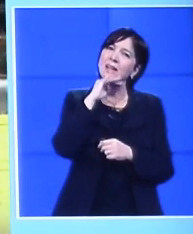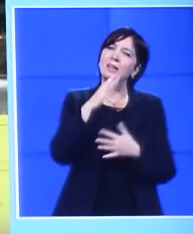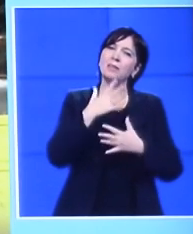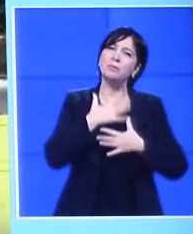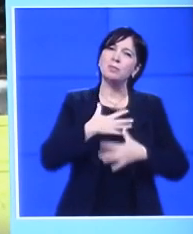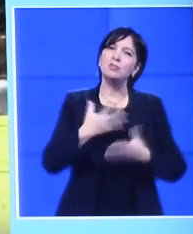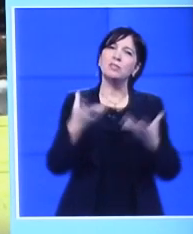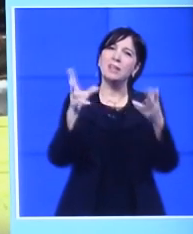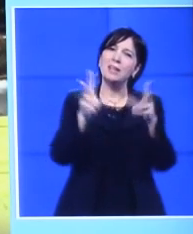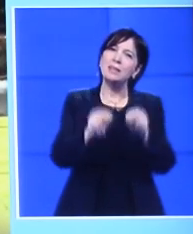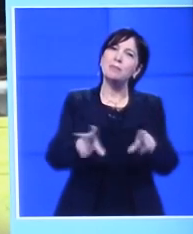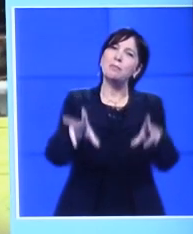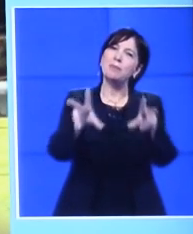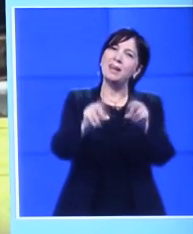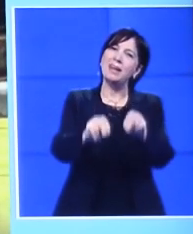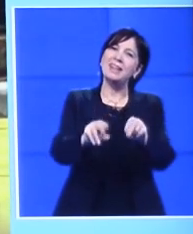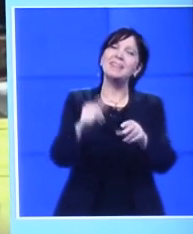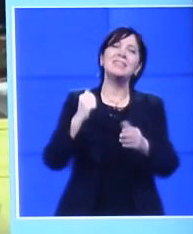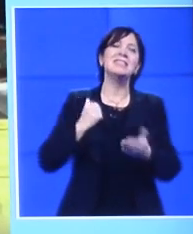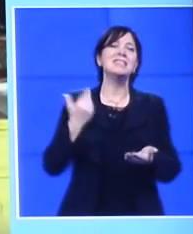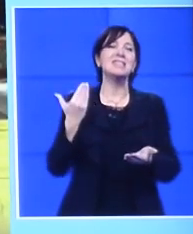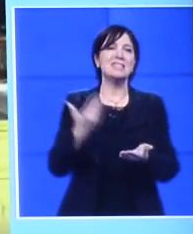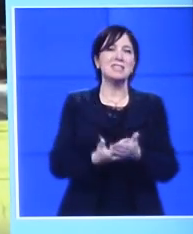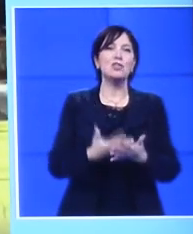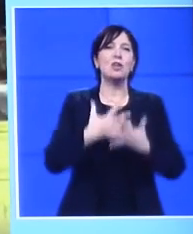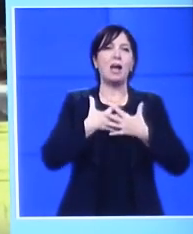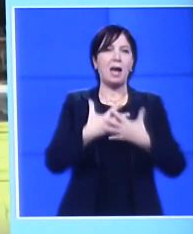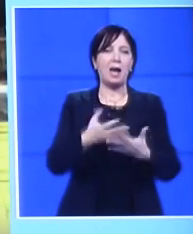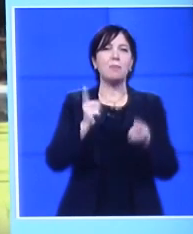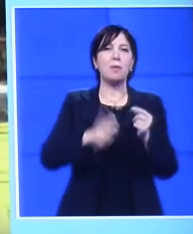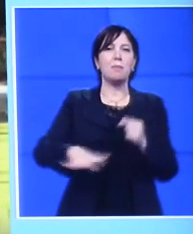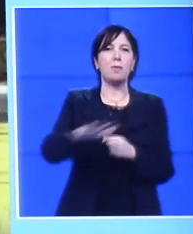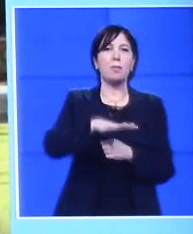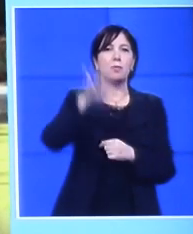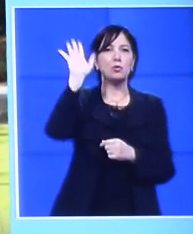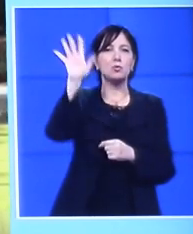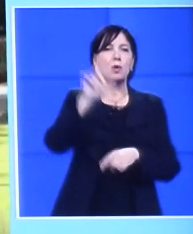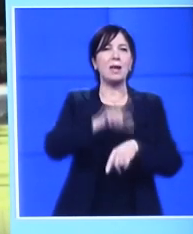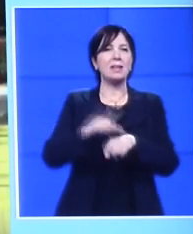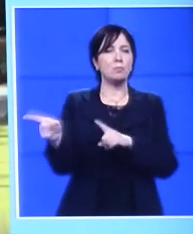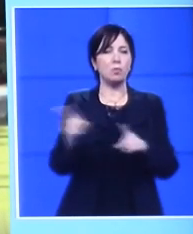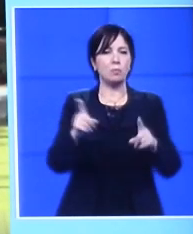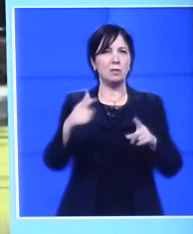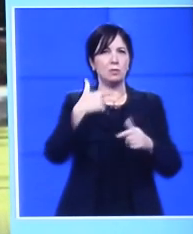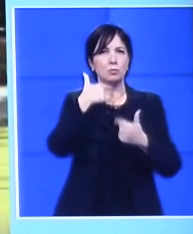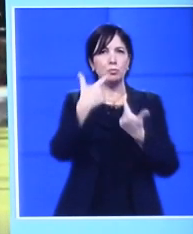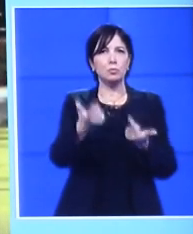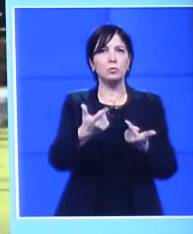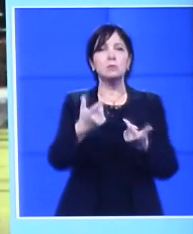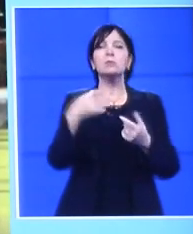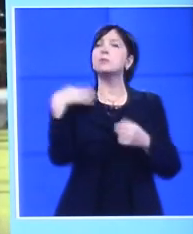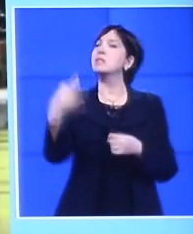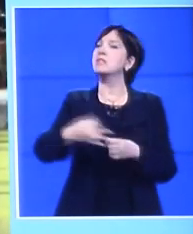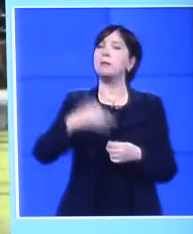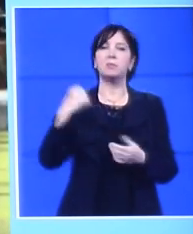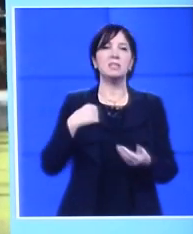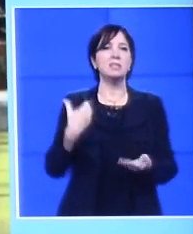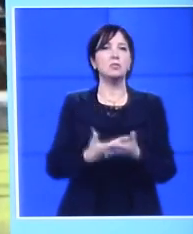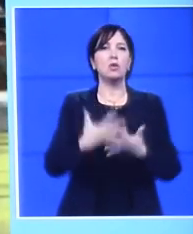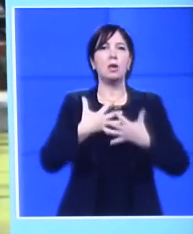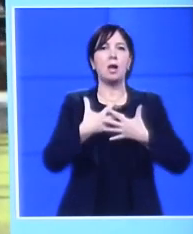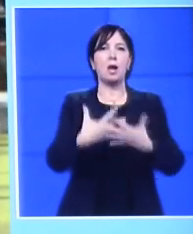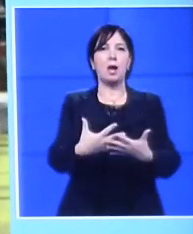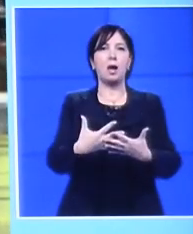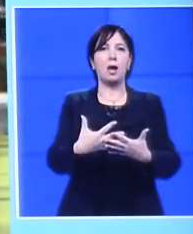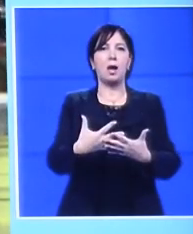piaceva ripetere: il Signore ama il suo popolo, e nei momenti brutti sempre il Signore ama.